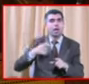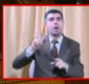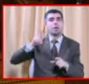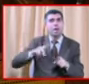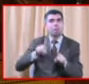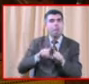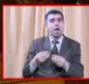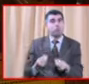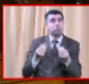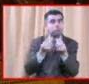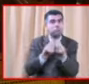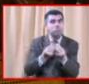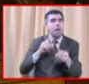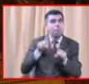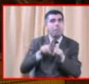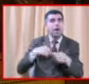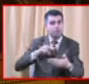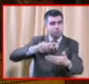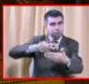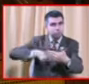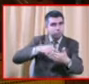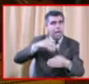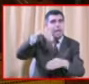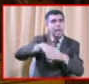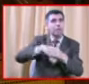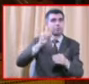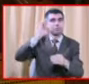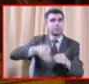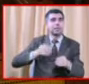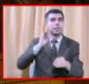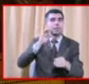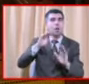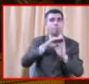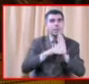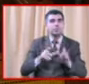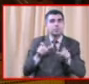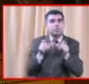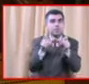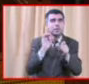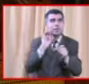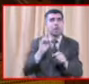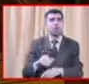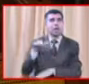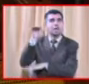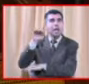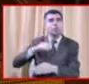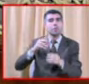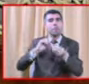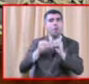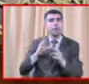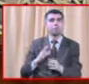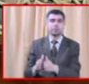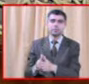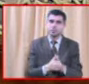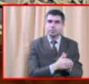وسننضم إلى التوقيعات كمعارضة من أجل لجنة تقص الحقائق في الموضوع. شكرا. شكرا. ننتقل